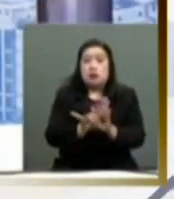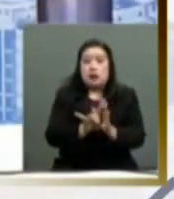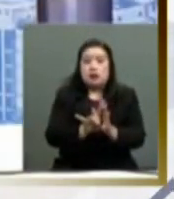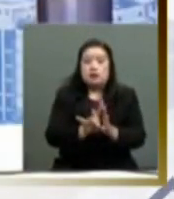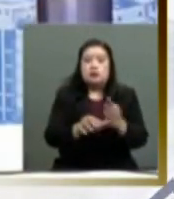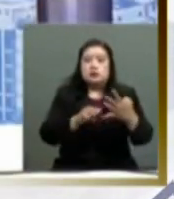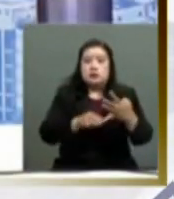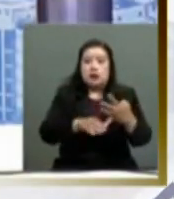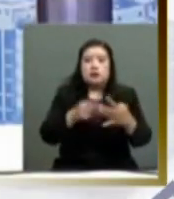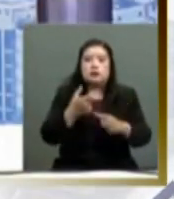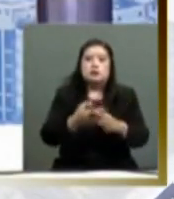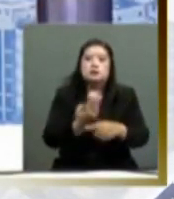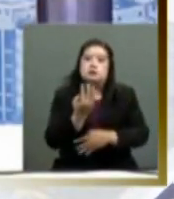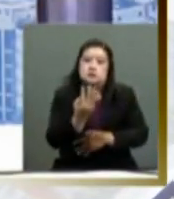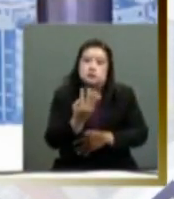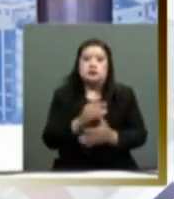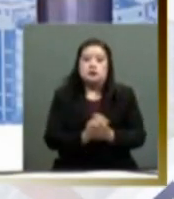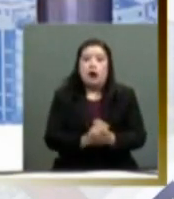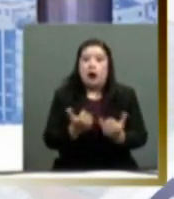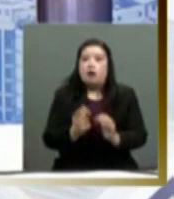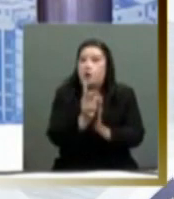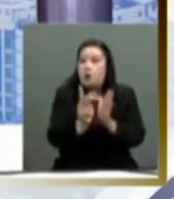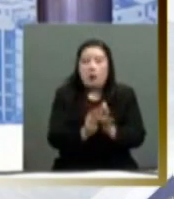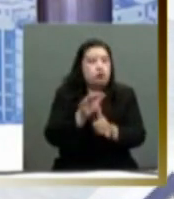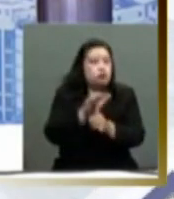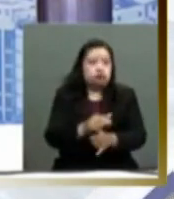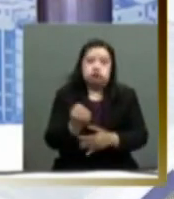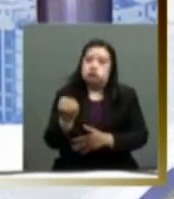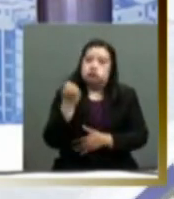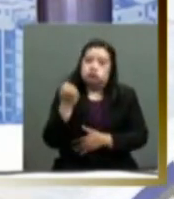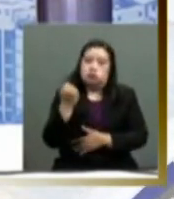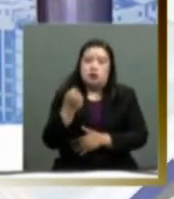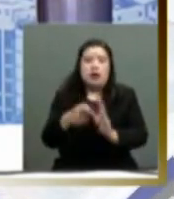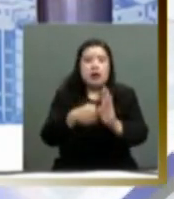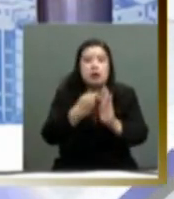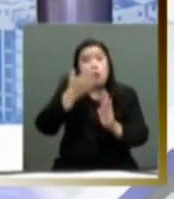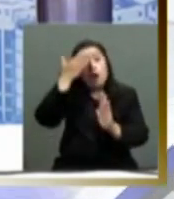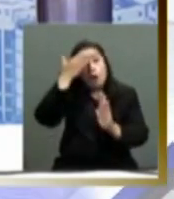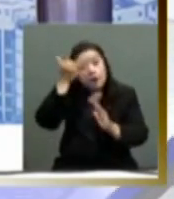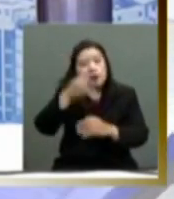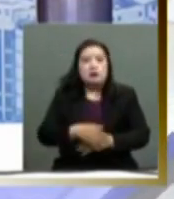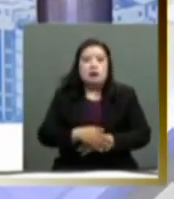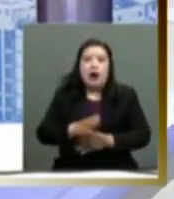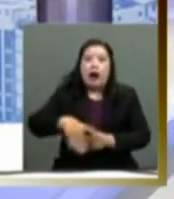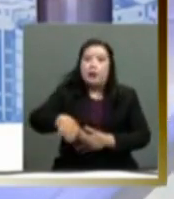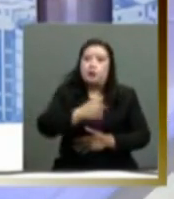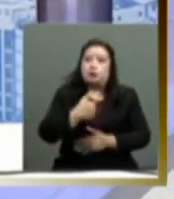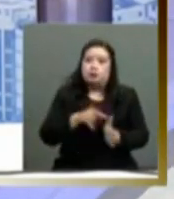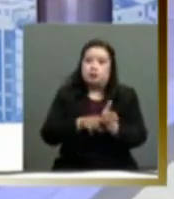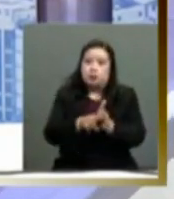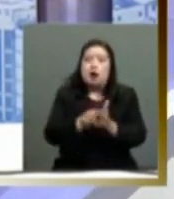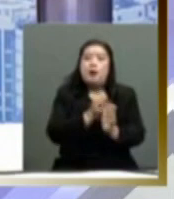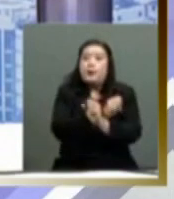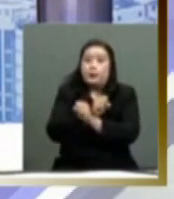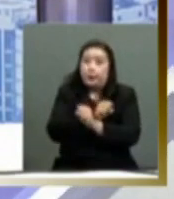อย่างสนามกีฬากลางแจ้งนะคะก็ไปวิ่งออกกำลังกายได้แต่ว่าจะไปรวมกลุ่มไปเล่นกีฬาเป็นทีมเนี่ยไม่ได้ค่ะร้